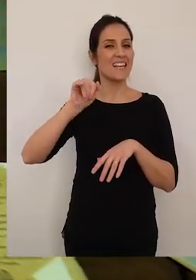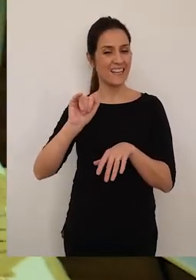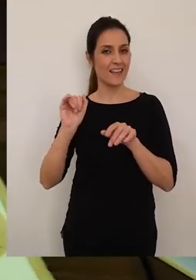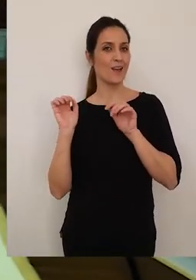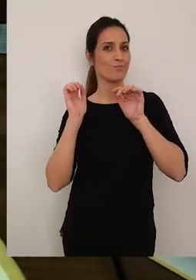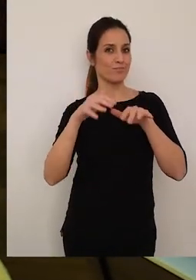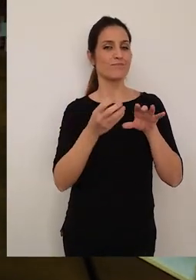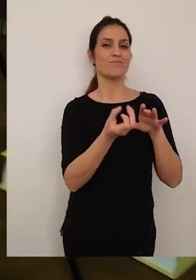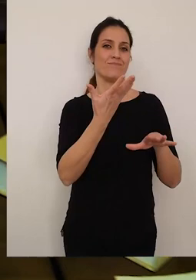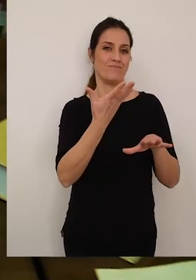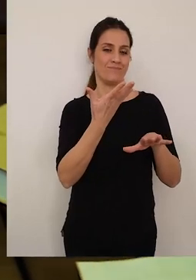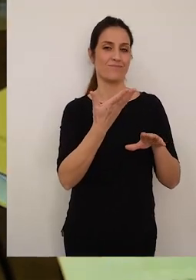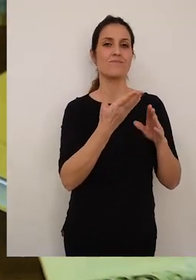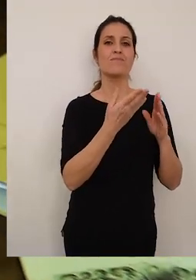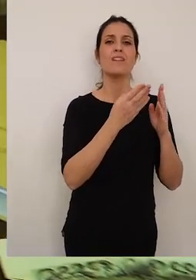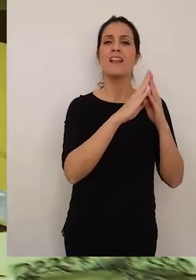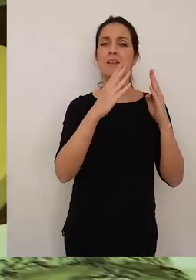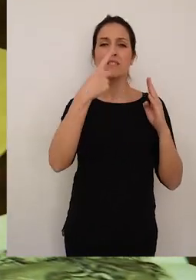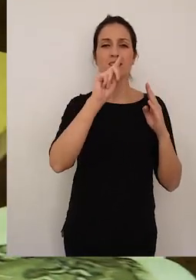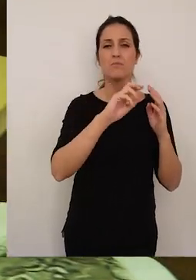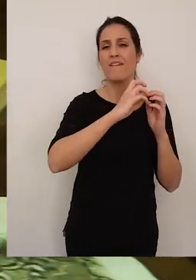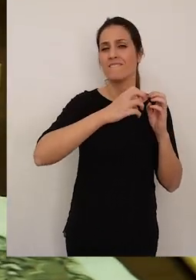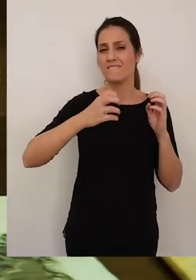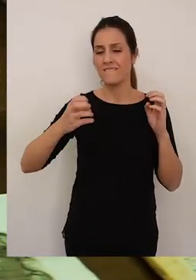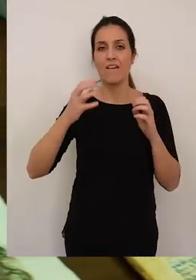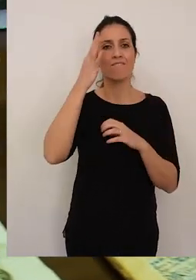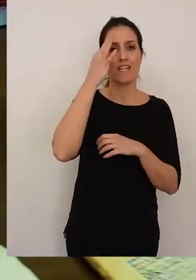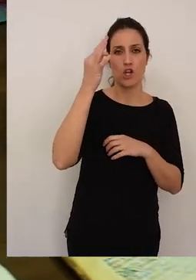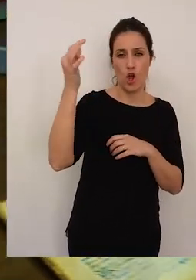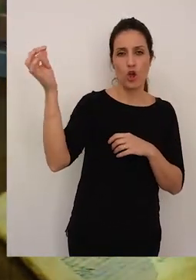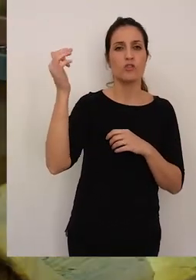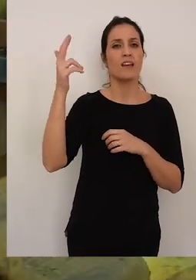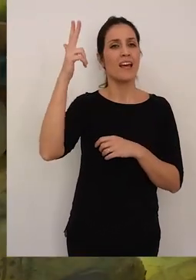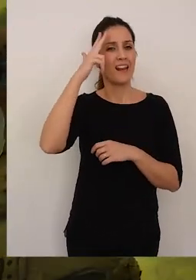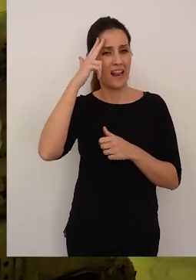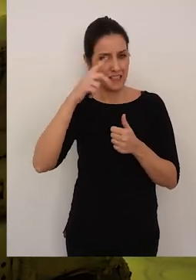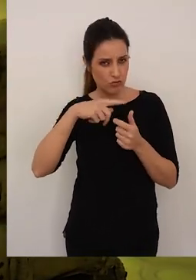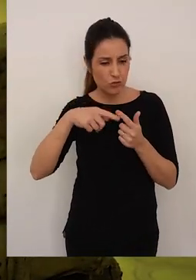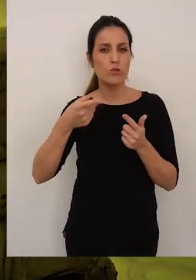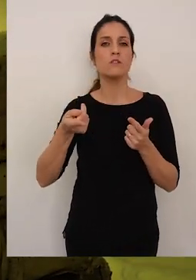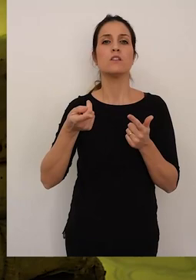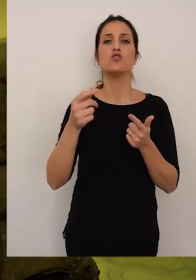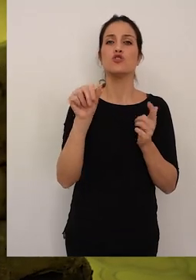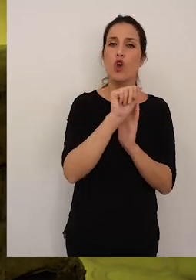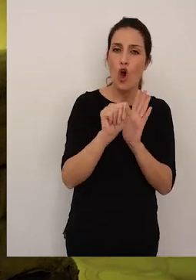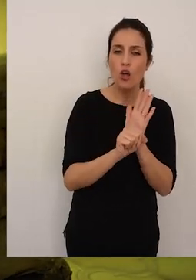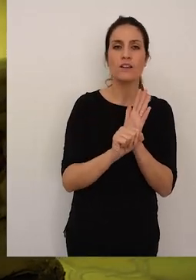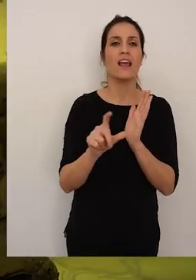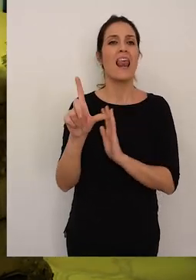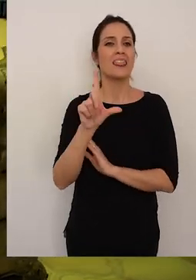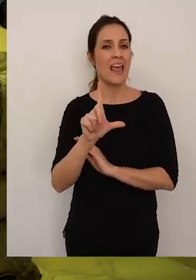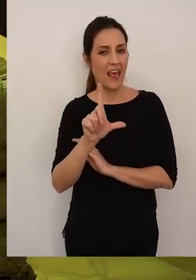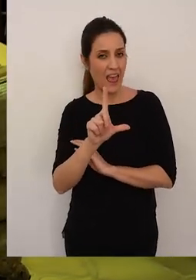Le opere presenti sono di varia natura, in prevalenza teologiche, filosofiche, giuridiche, storiche e letterarie, con